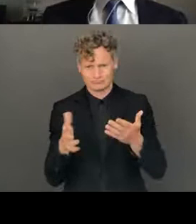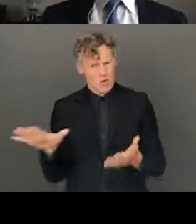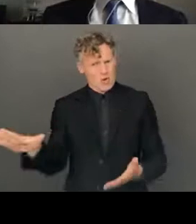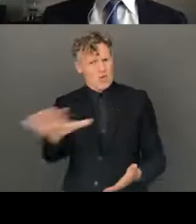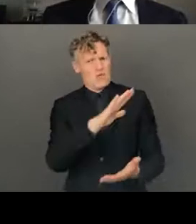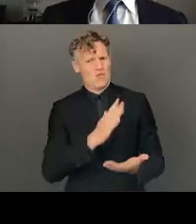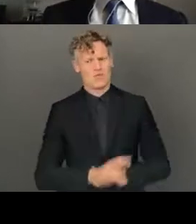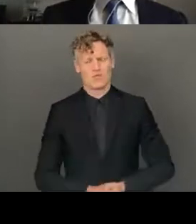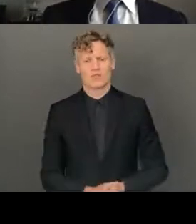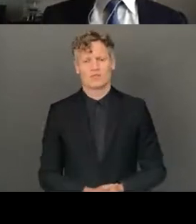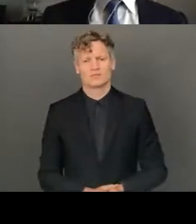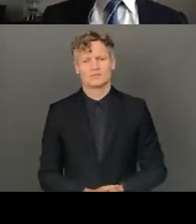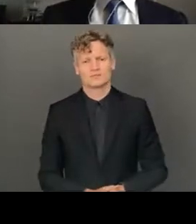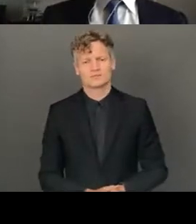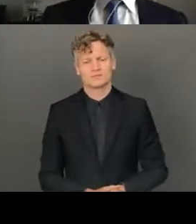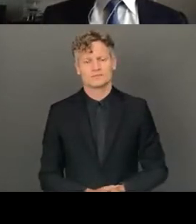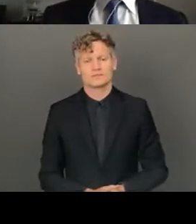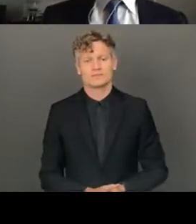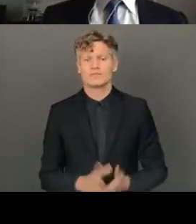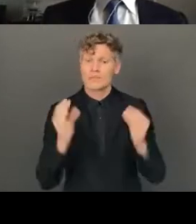tout. Pouvoir recevoir